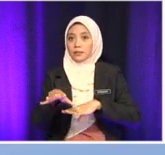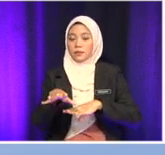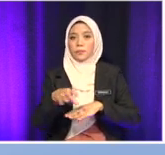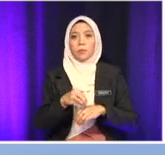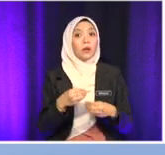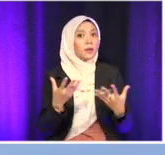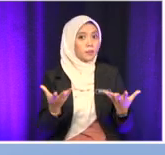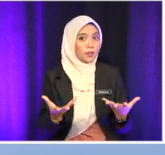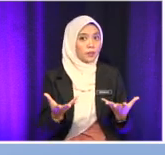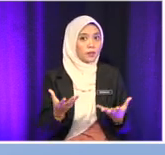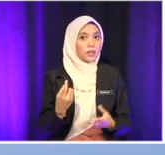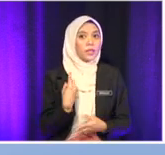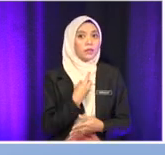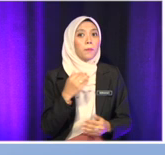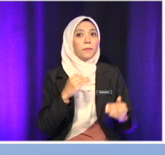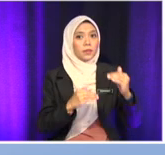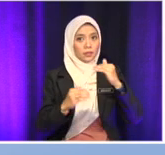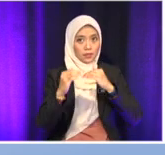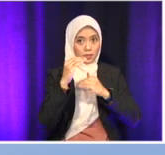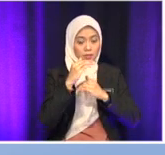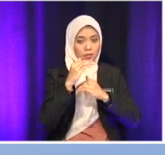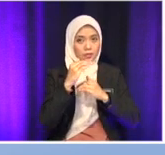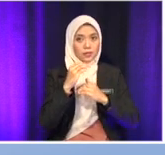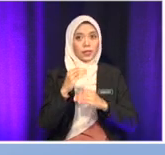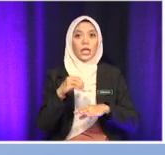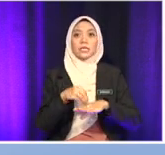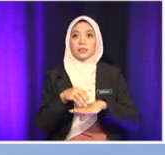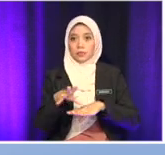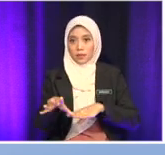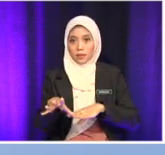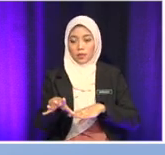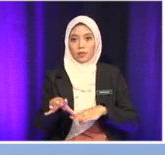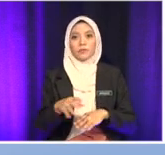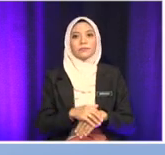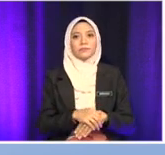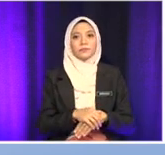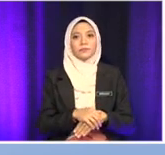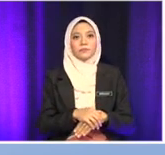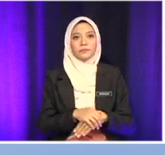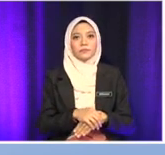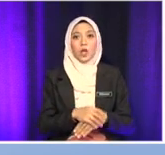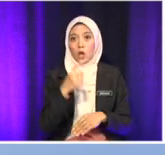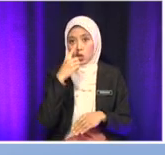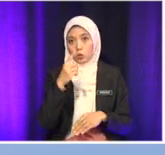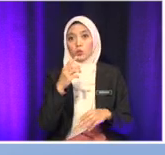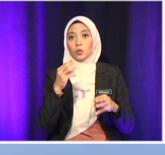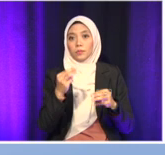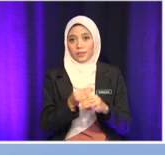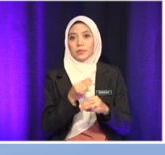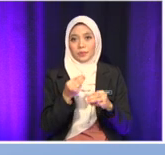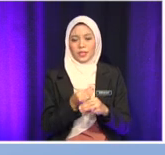bagaimana perkataan aplikasi untuk membina Akas sausanga dan kontra positif bagi implikasi